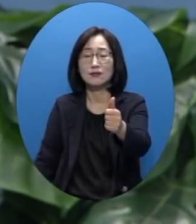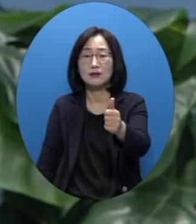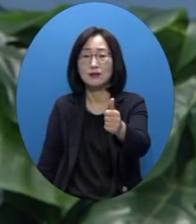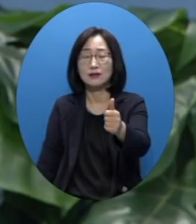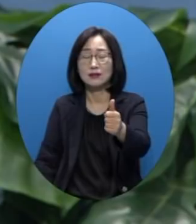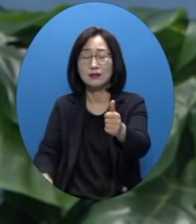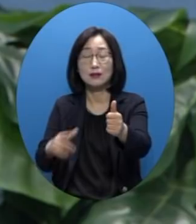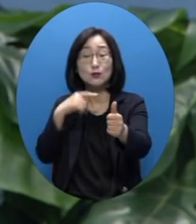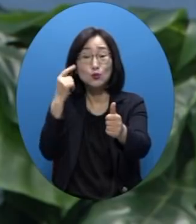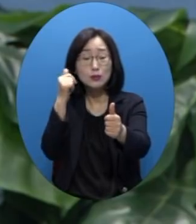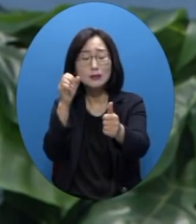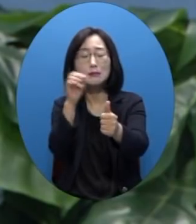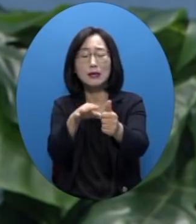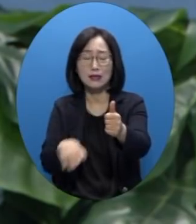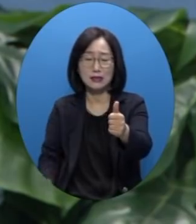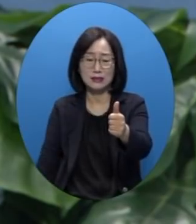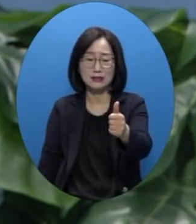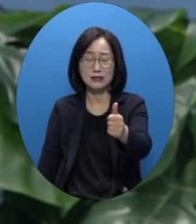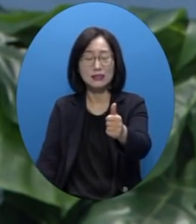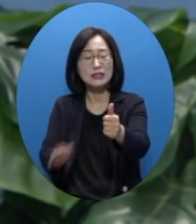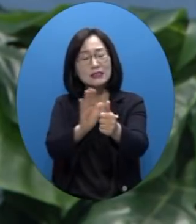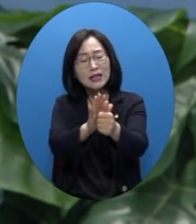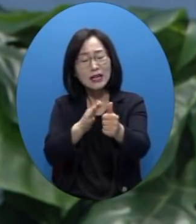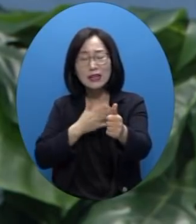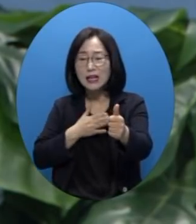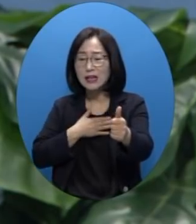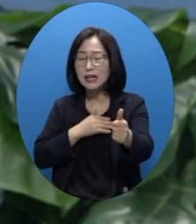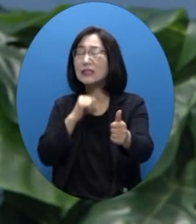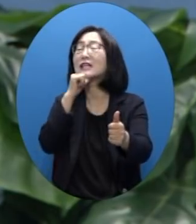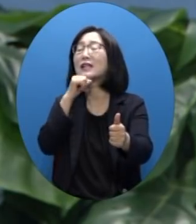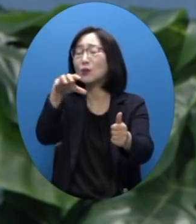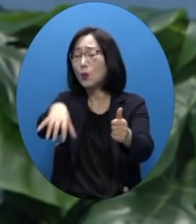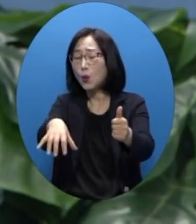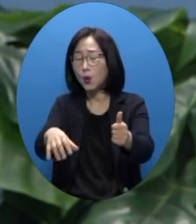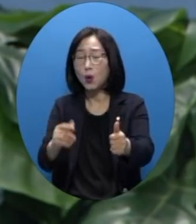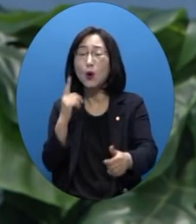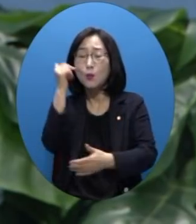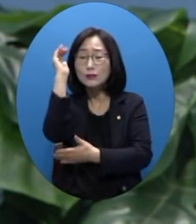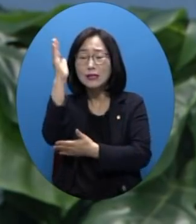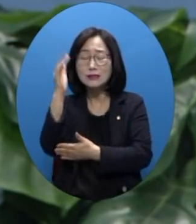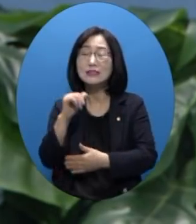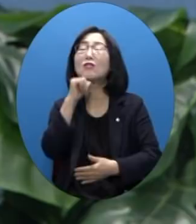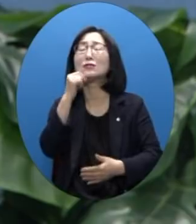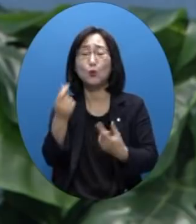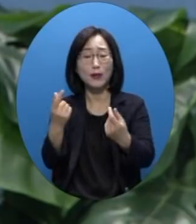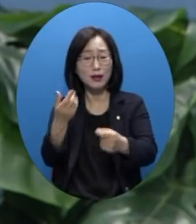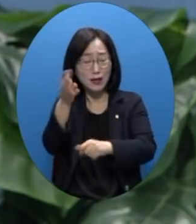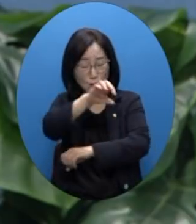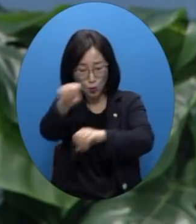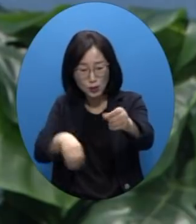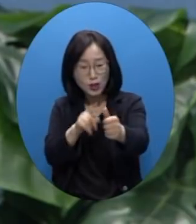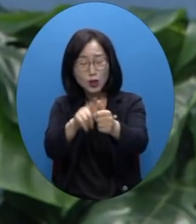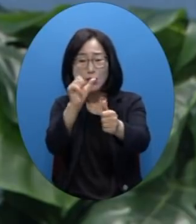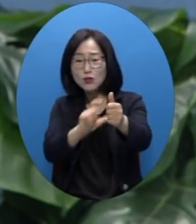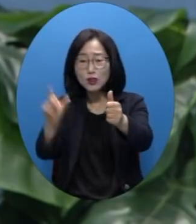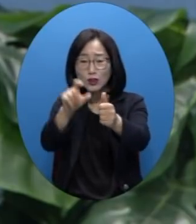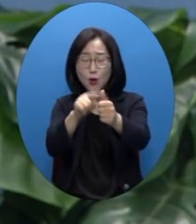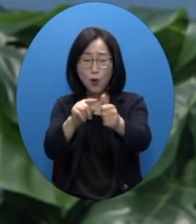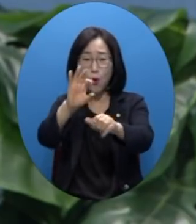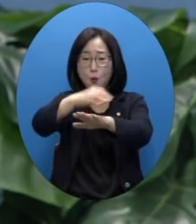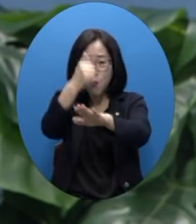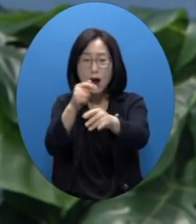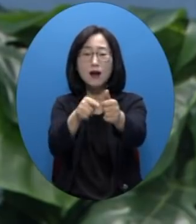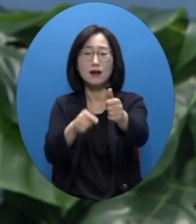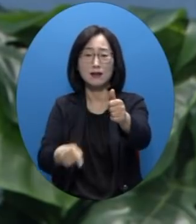조 목사님이 그러셨답니다. 내가 빈민촌에서 목회를 하는 거지 목사지만 너는 나보다 훨씬 더